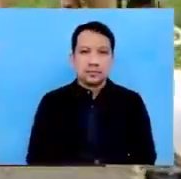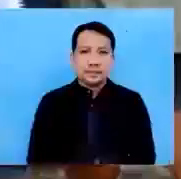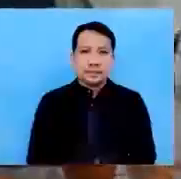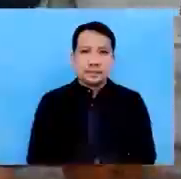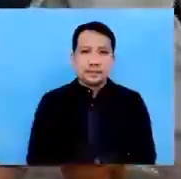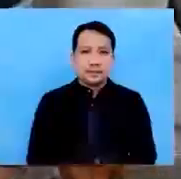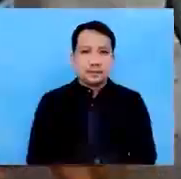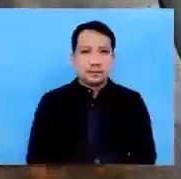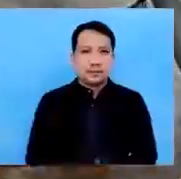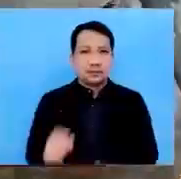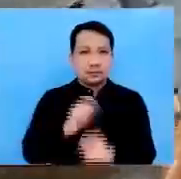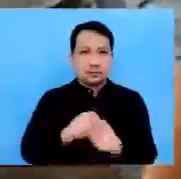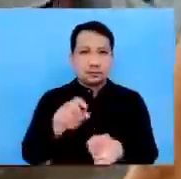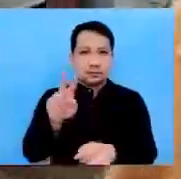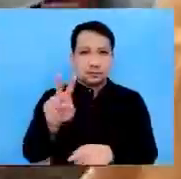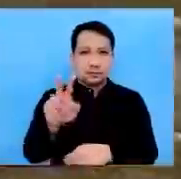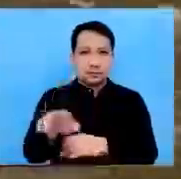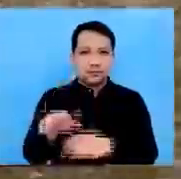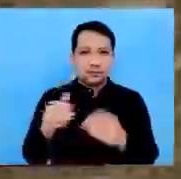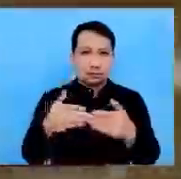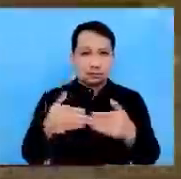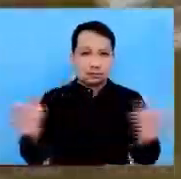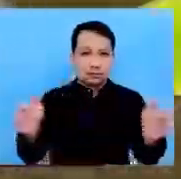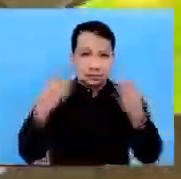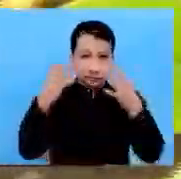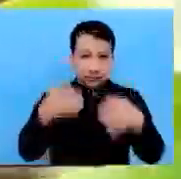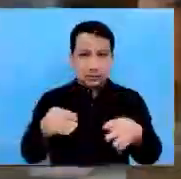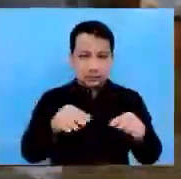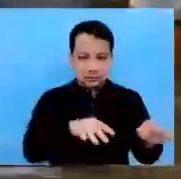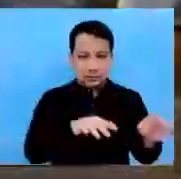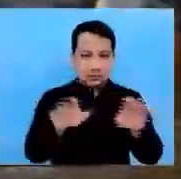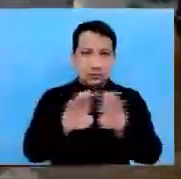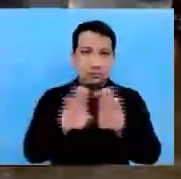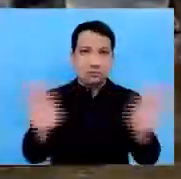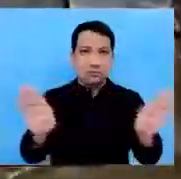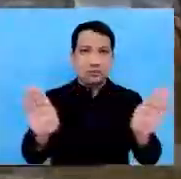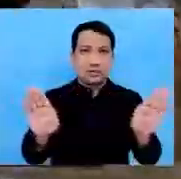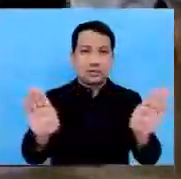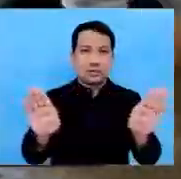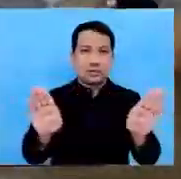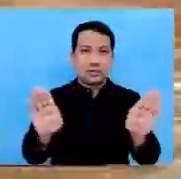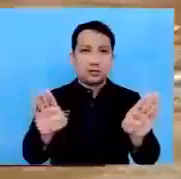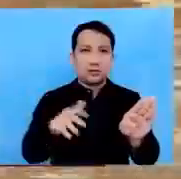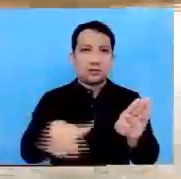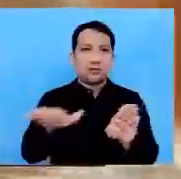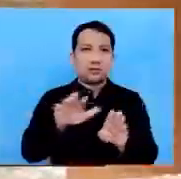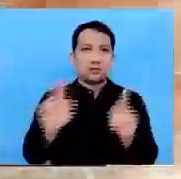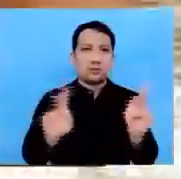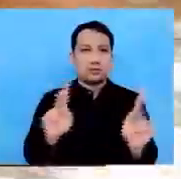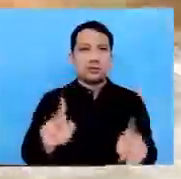eksakto alas 2 ng hapon, nagdesisyon na ang pamunuan ng sementeryo na buksan na ito sa publiko.